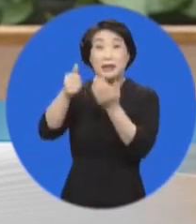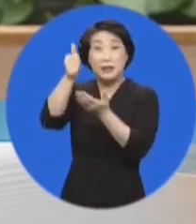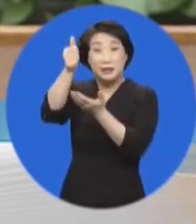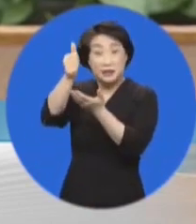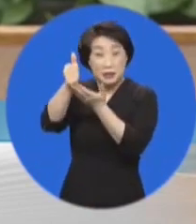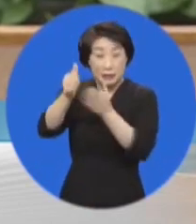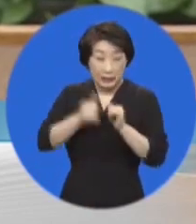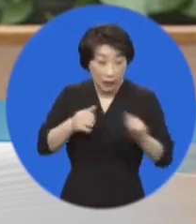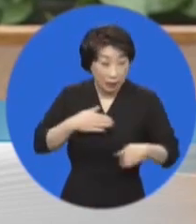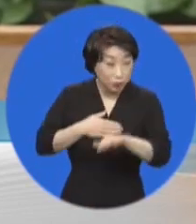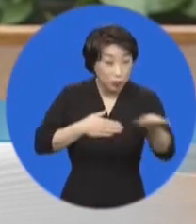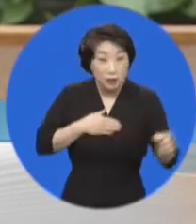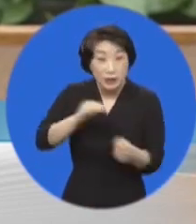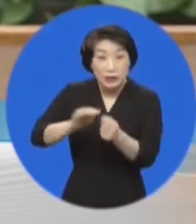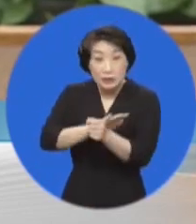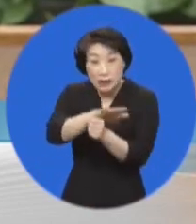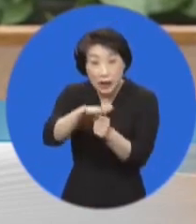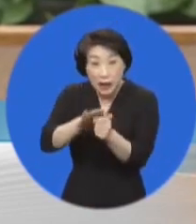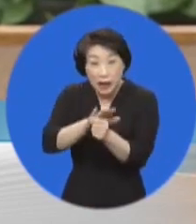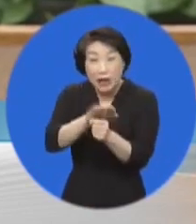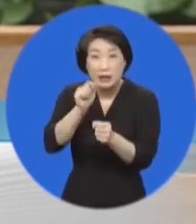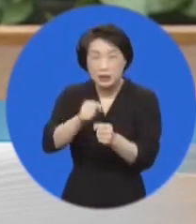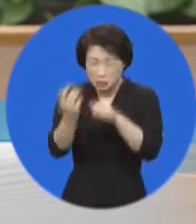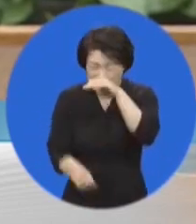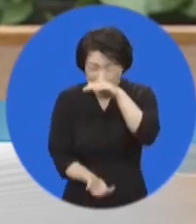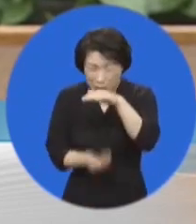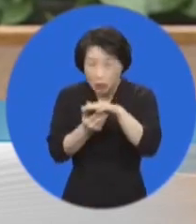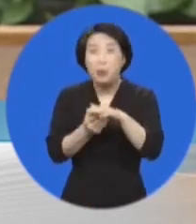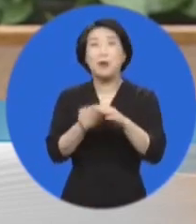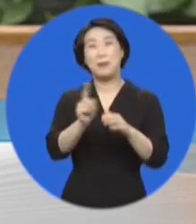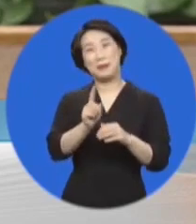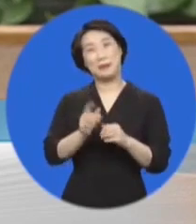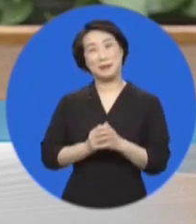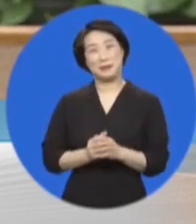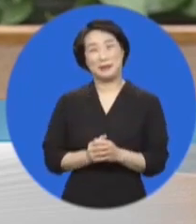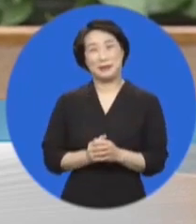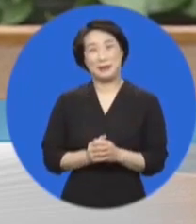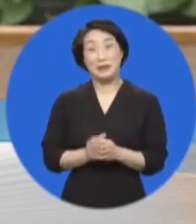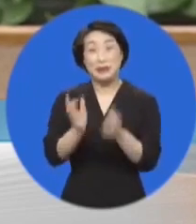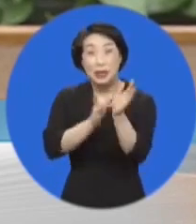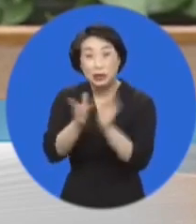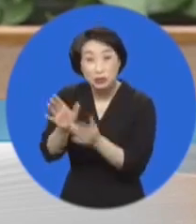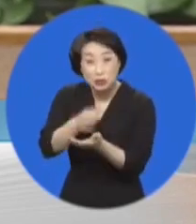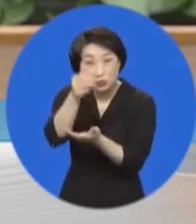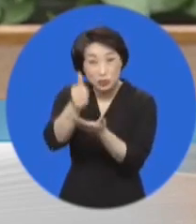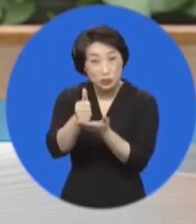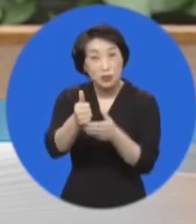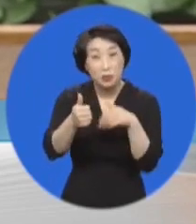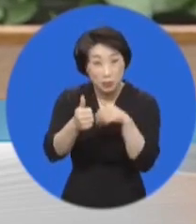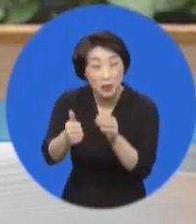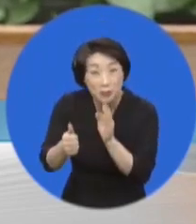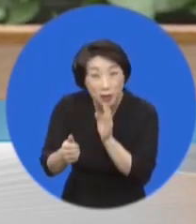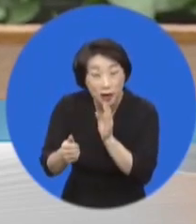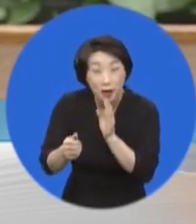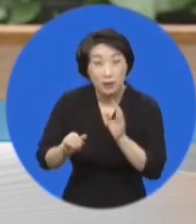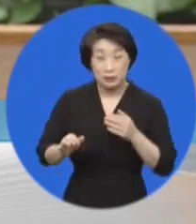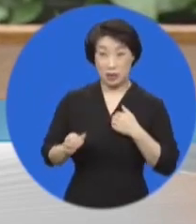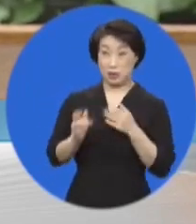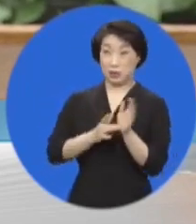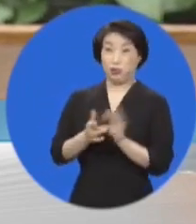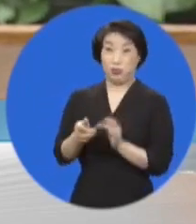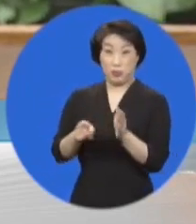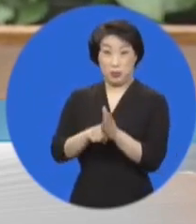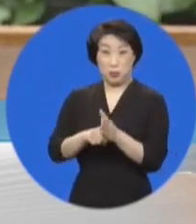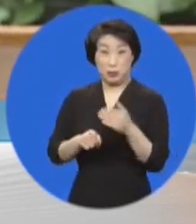하나님께서 인간을 사랑하신 그 최고의 절정이 예수 그리스도인데 나는 그를